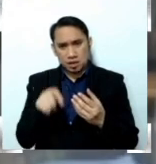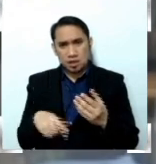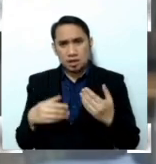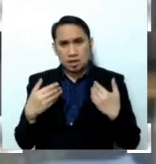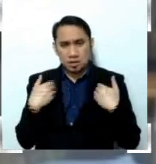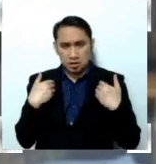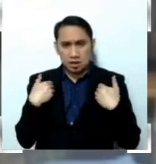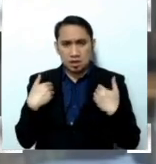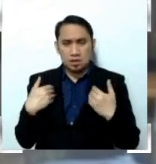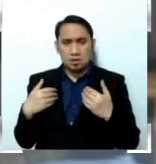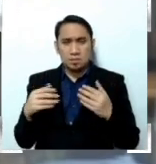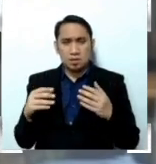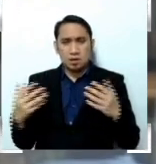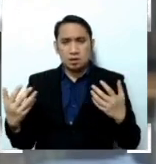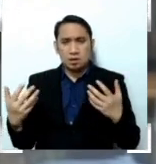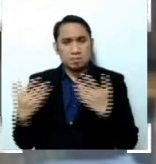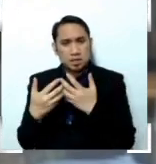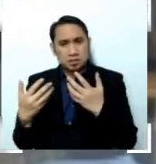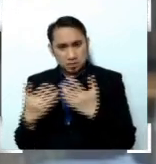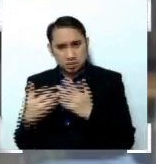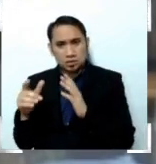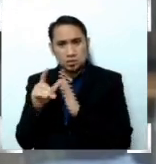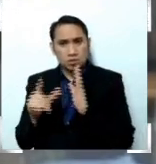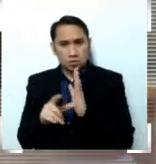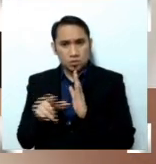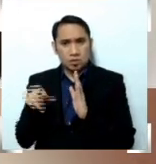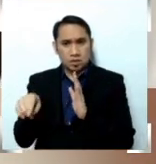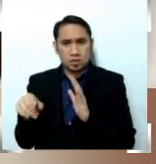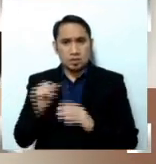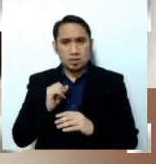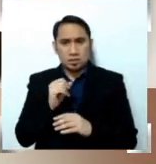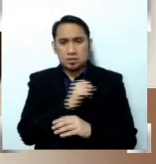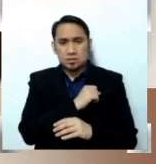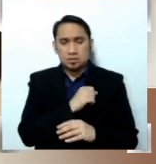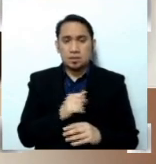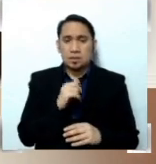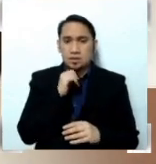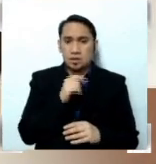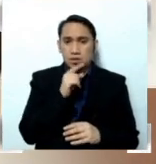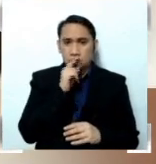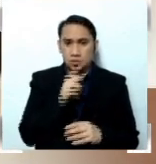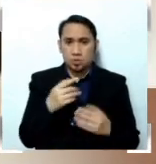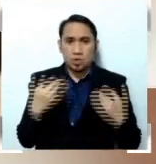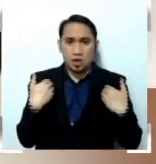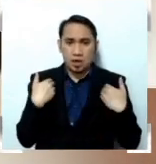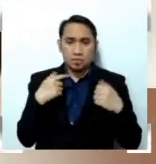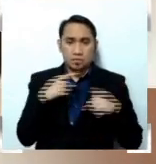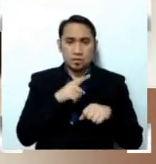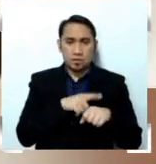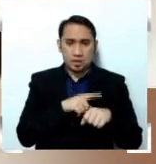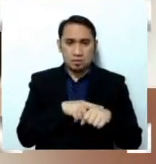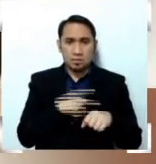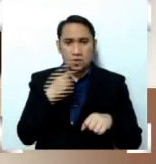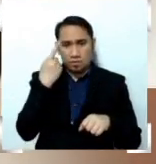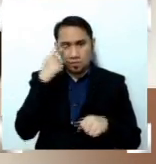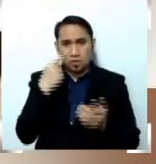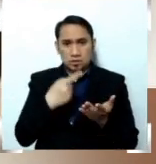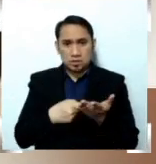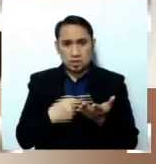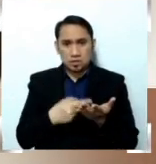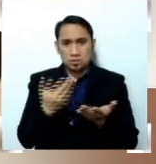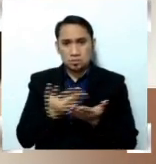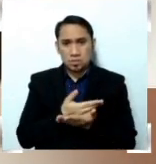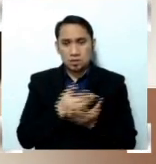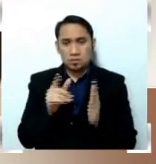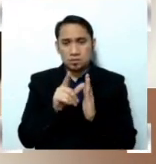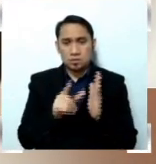Senado. Sabi ni Senate President Tito Soto, hindi siya tiyak kung may sapat na oras para talakayin ito. Dagdag naman ni Senator